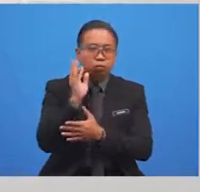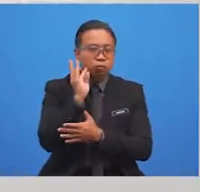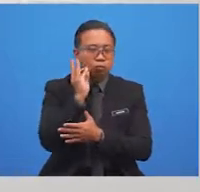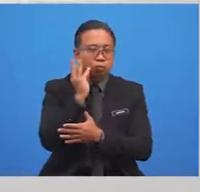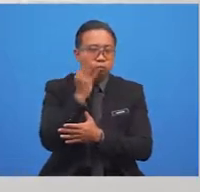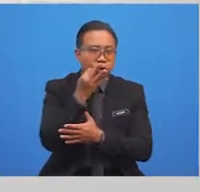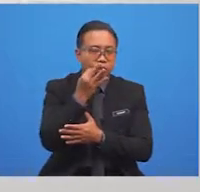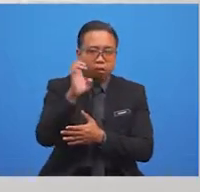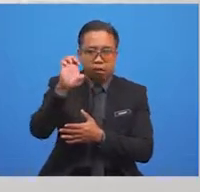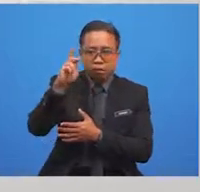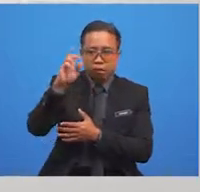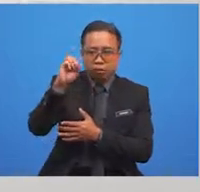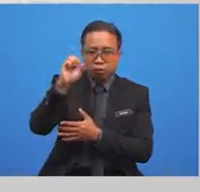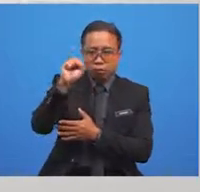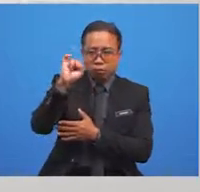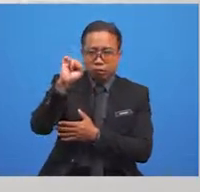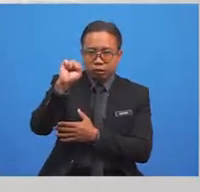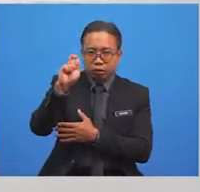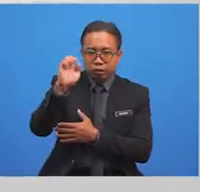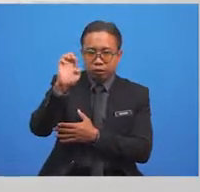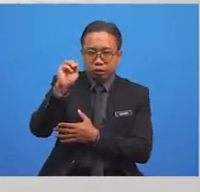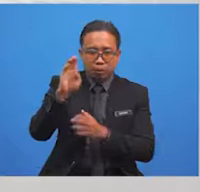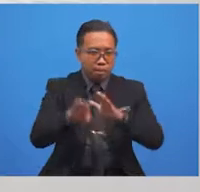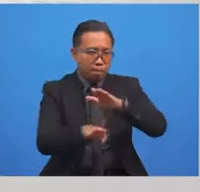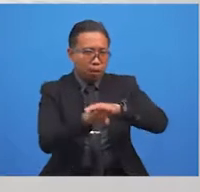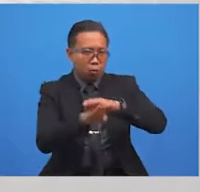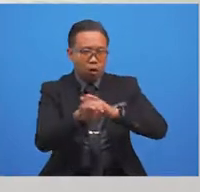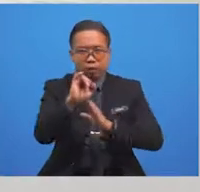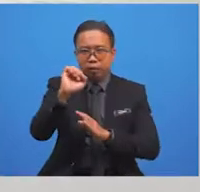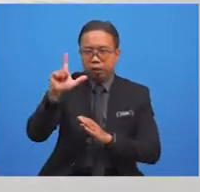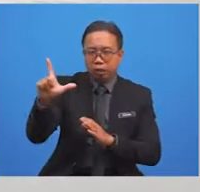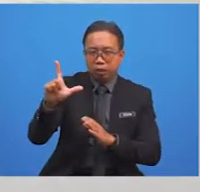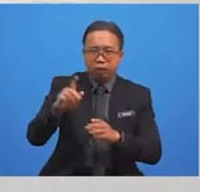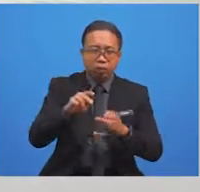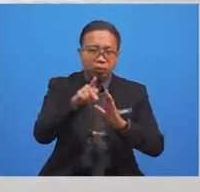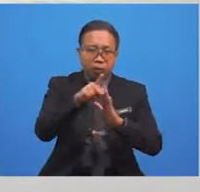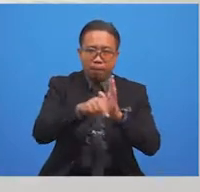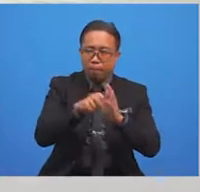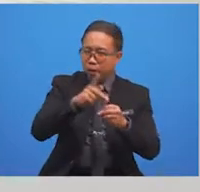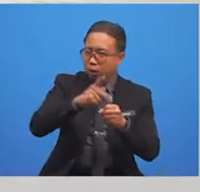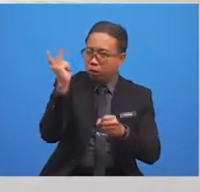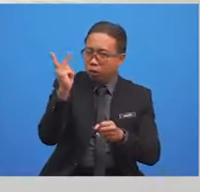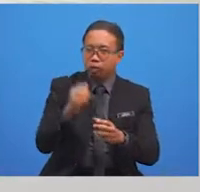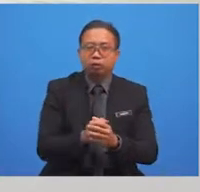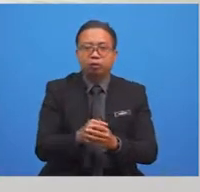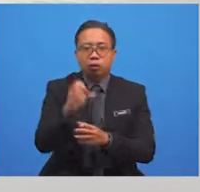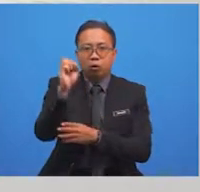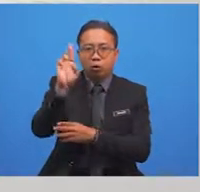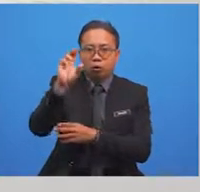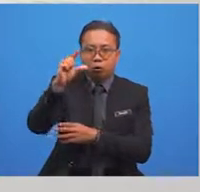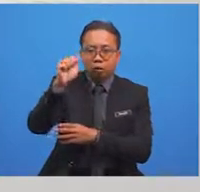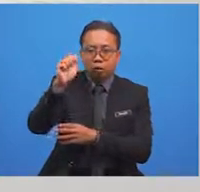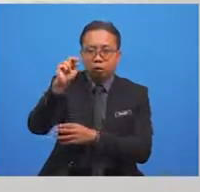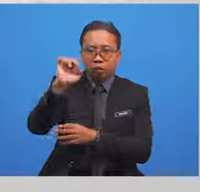ekosistem. Aras trofik yang paling bawah adalah pengeluar, iaitu organisma